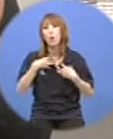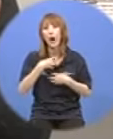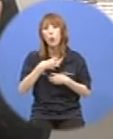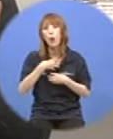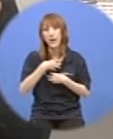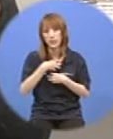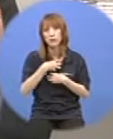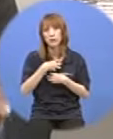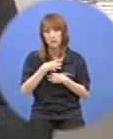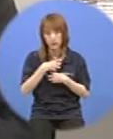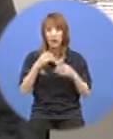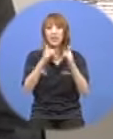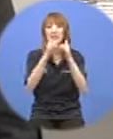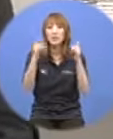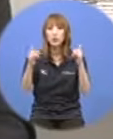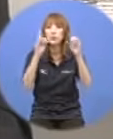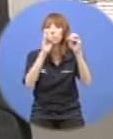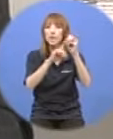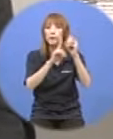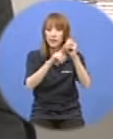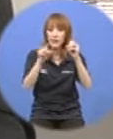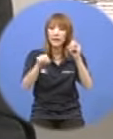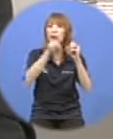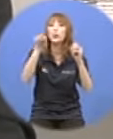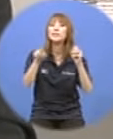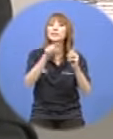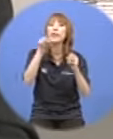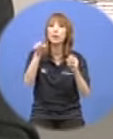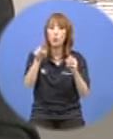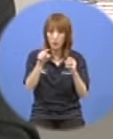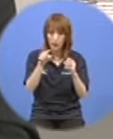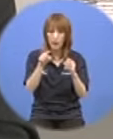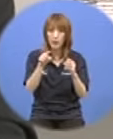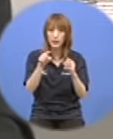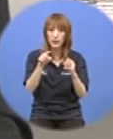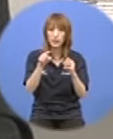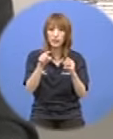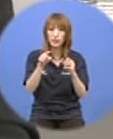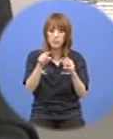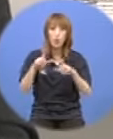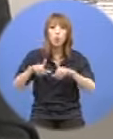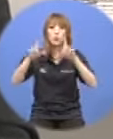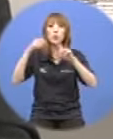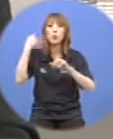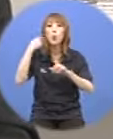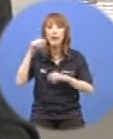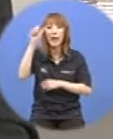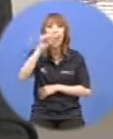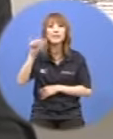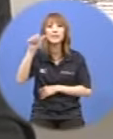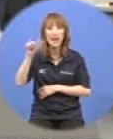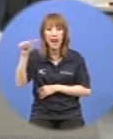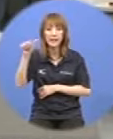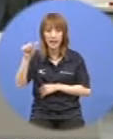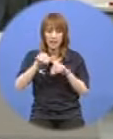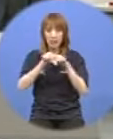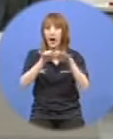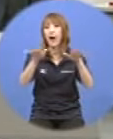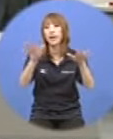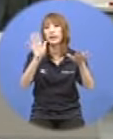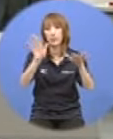人類のためにね、その香取線香が、もうそれこそ東南アジアなんかでもものすごく流行ってますよ今。